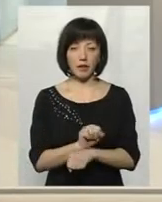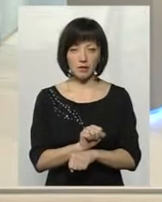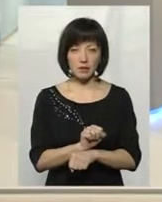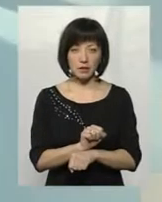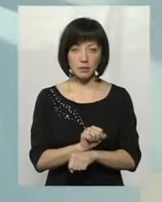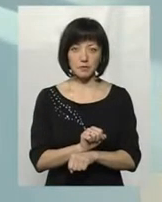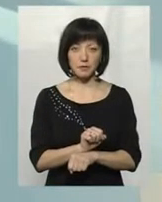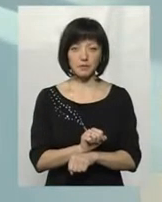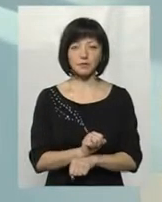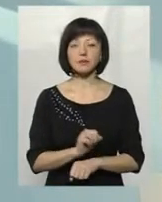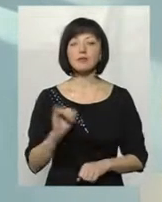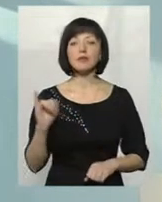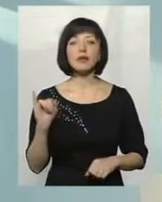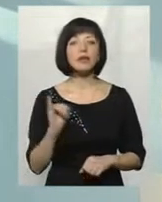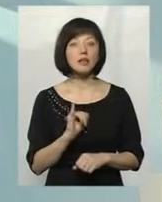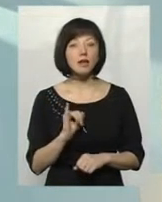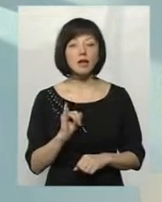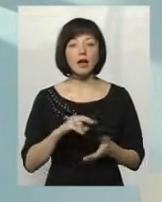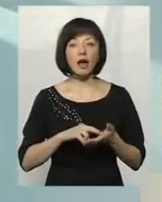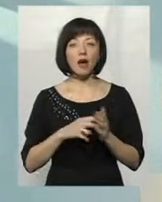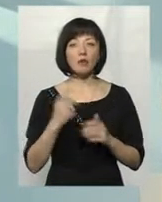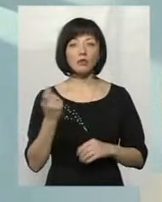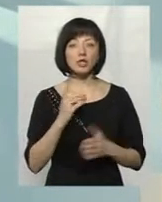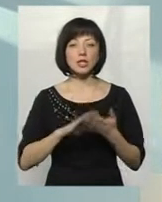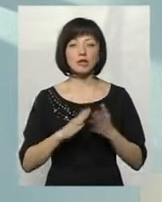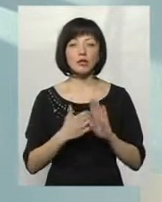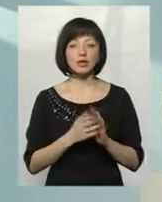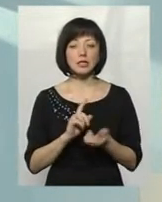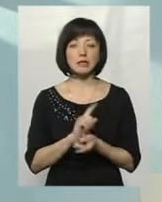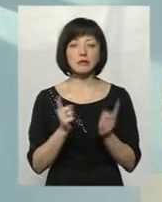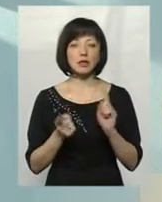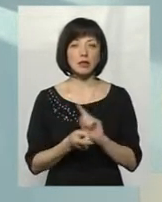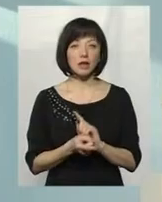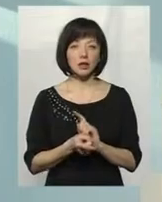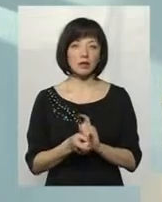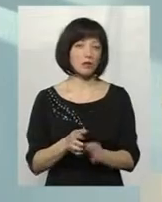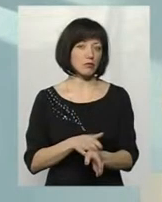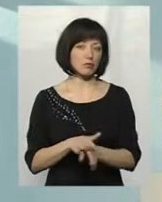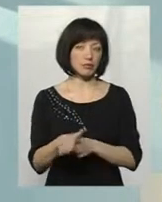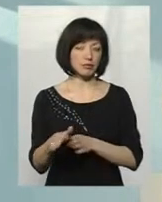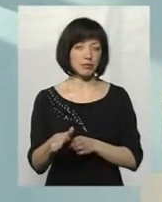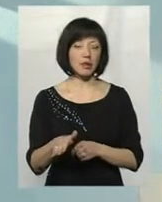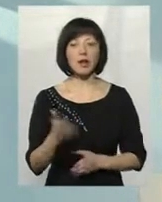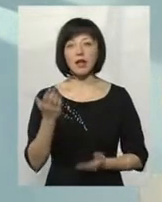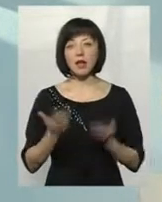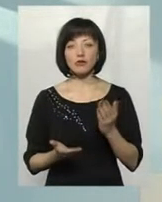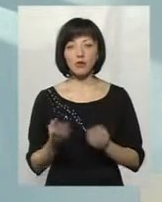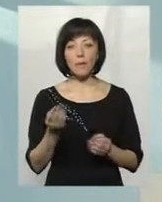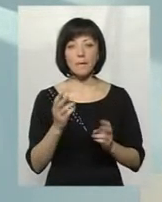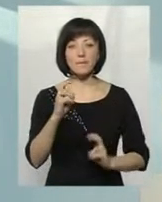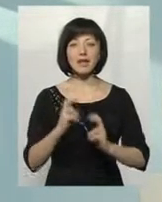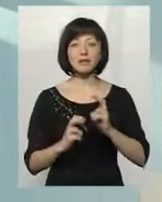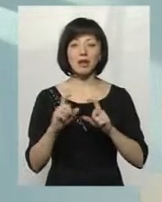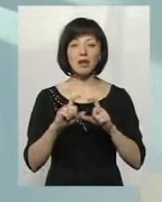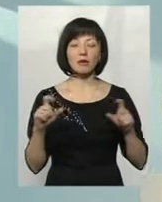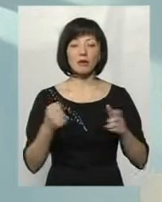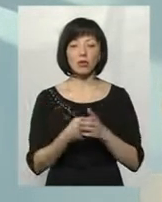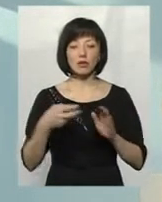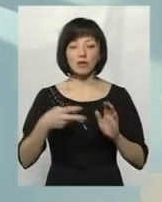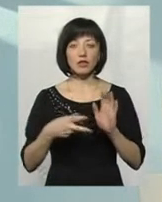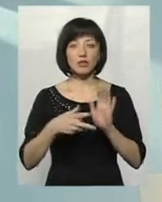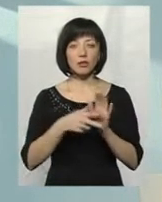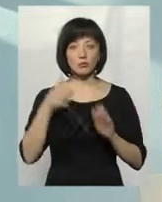Припинився, так. І економічна ситуація змінилася докорінно. Якщо підприємства до 2008